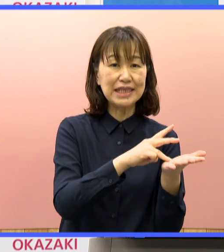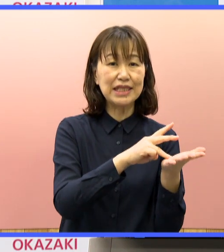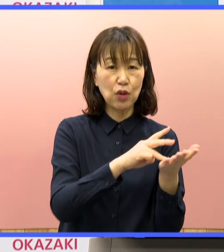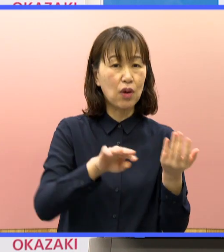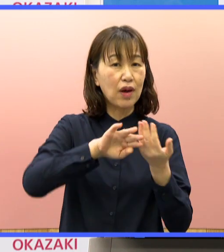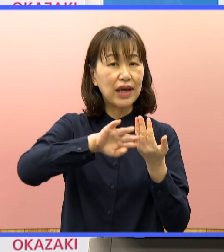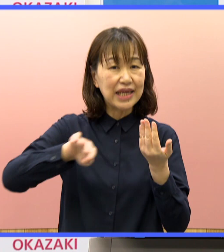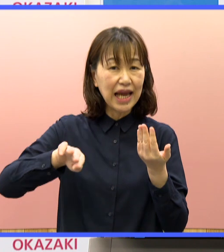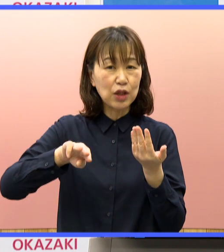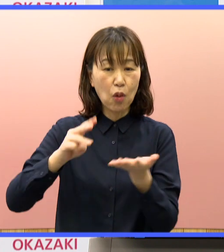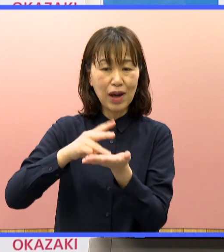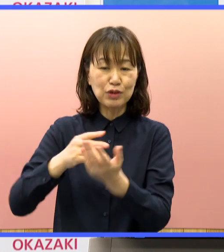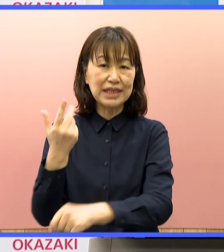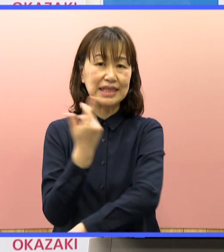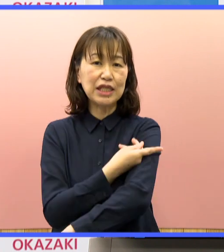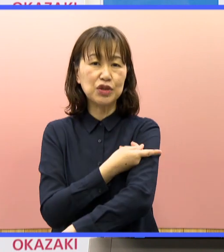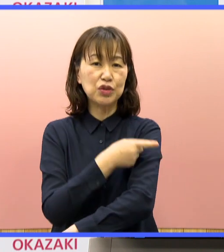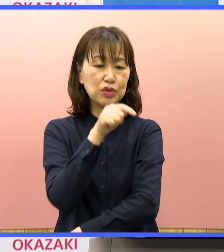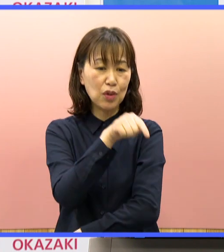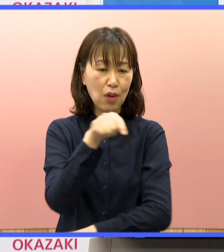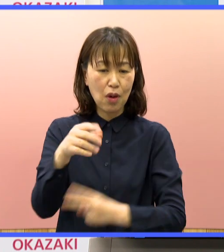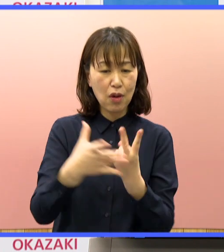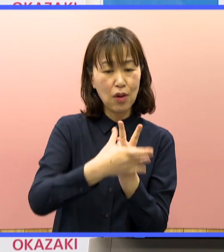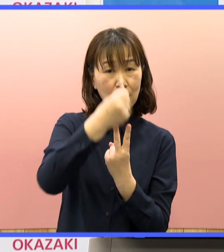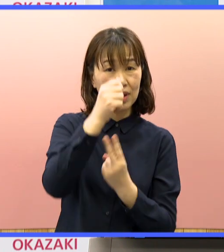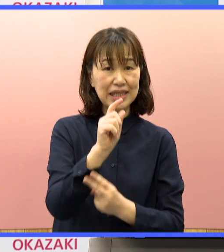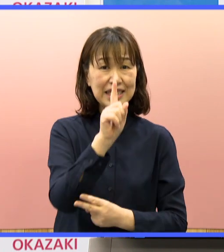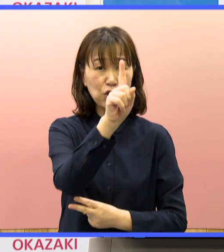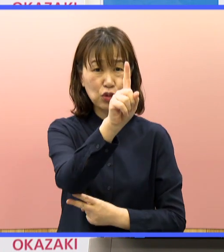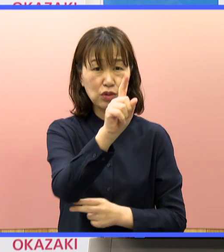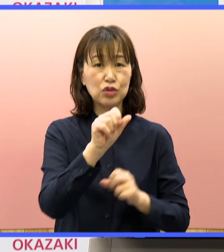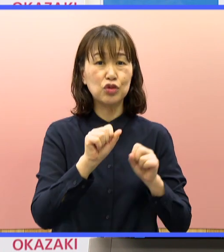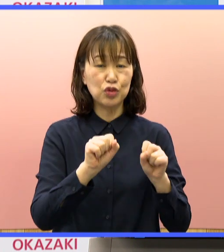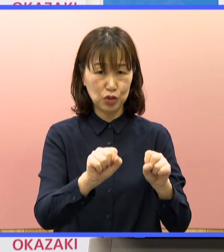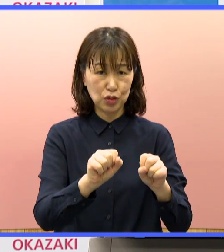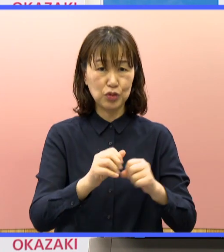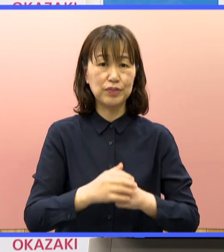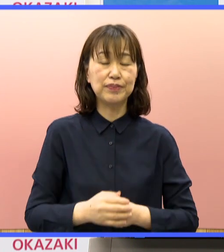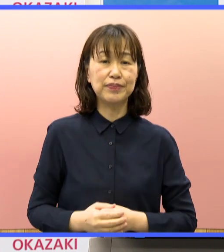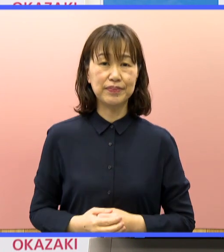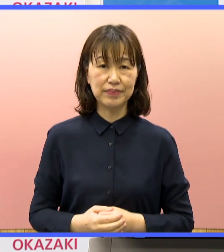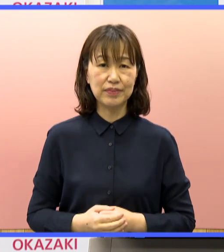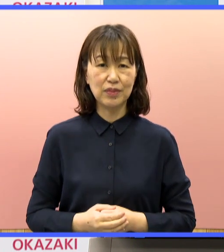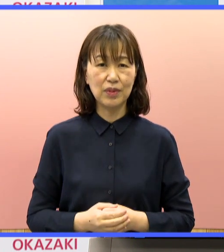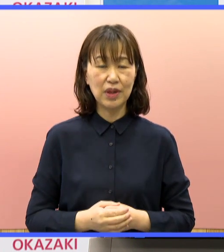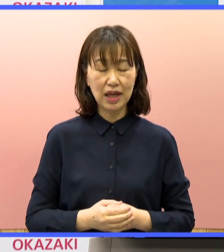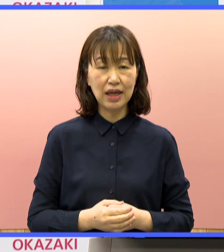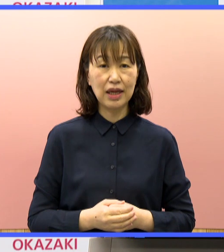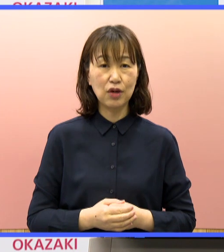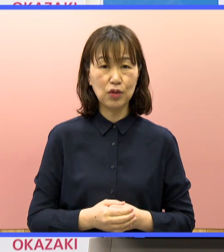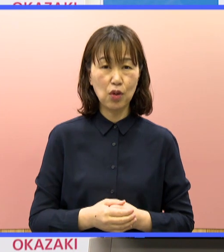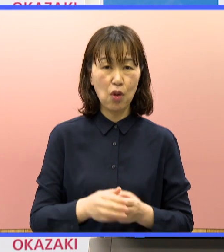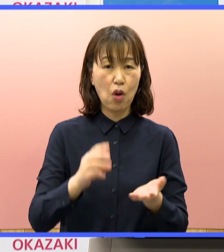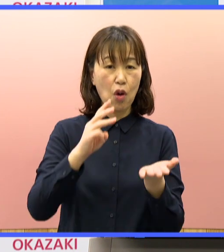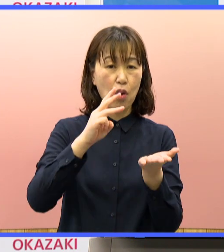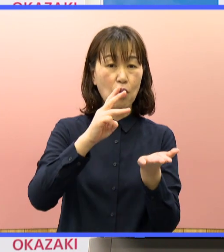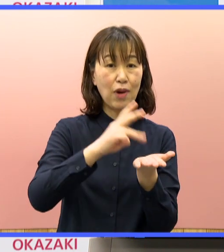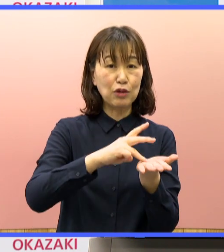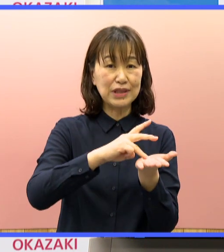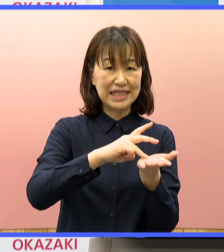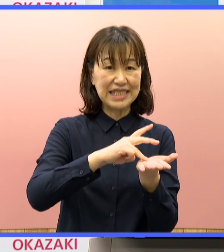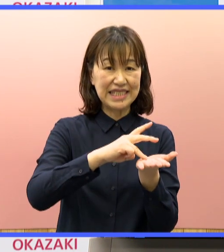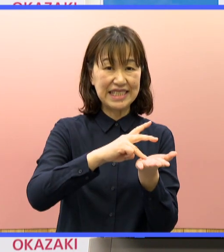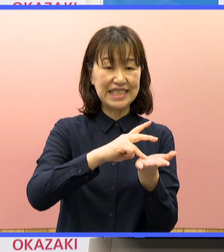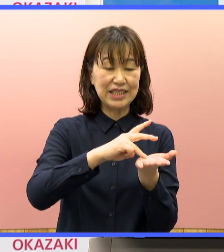それ以外のワクチン接種を一元的に管理し接種の推進を図るため、新型コロナウイルスワクチン